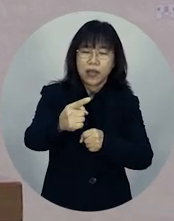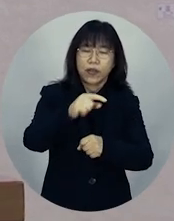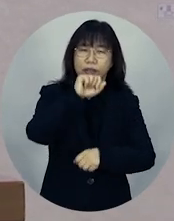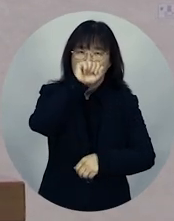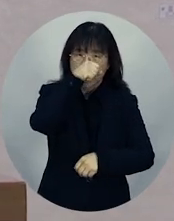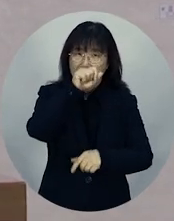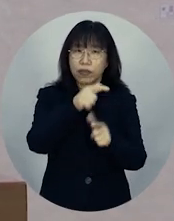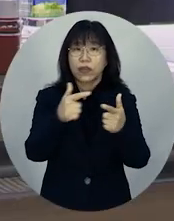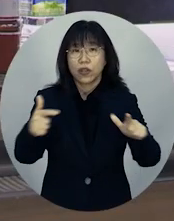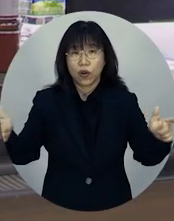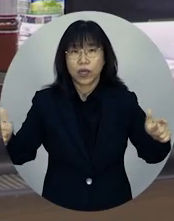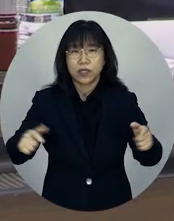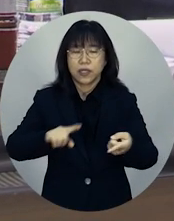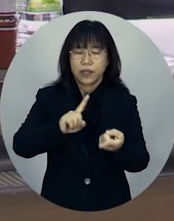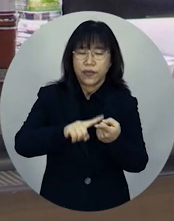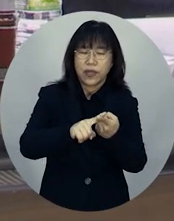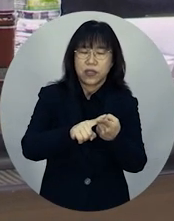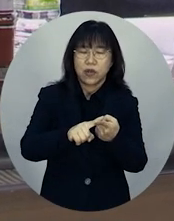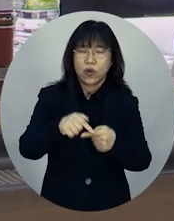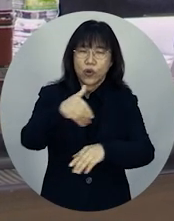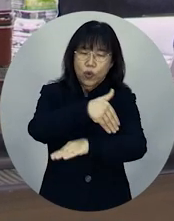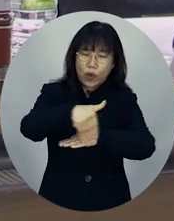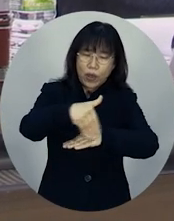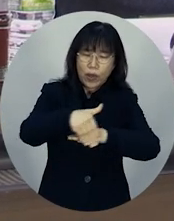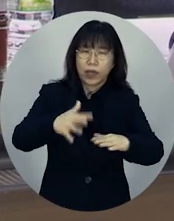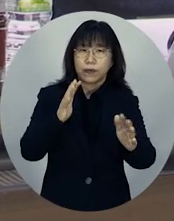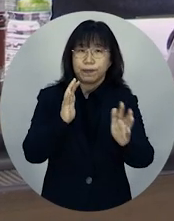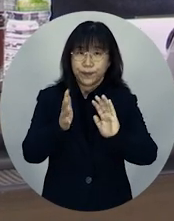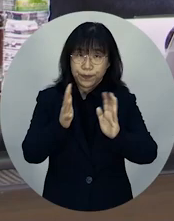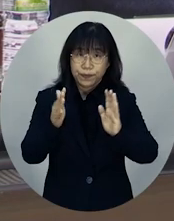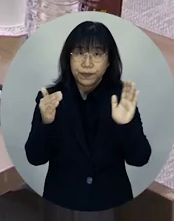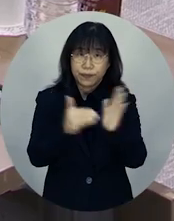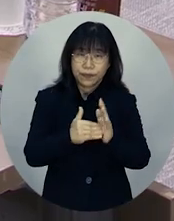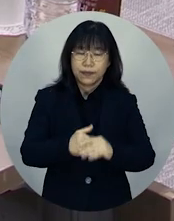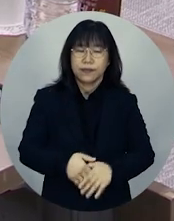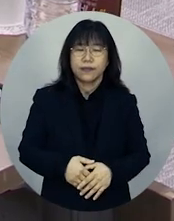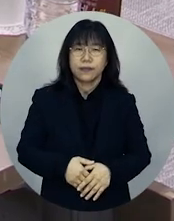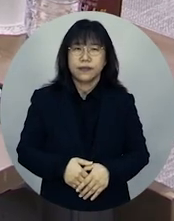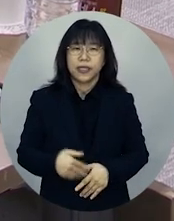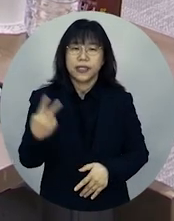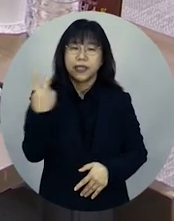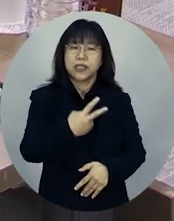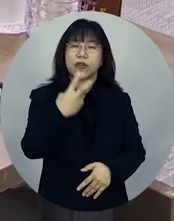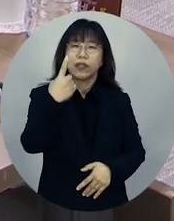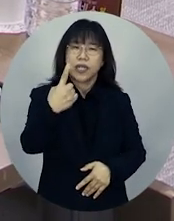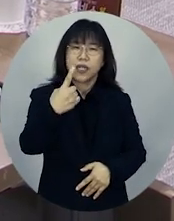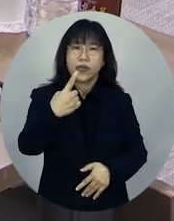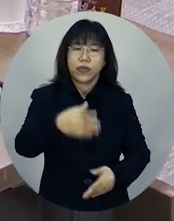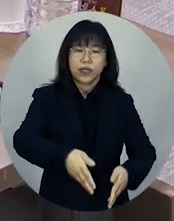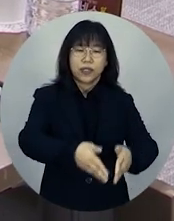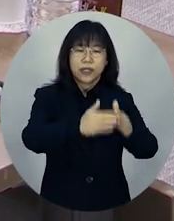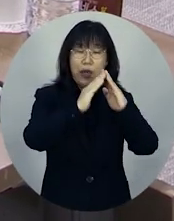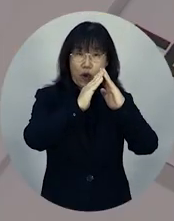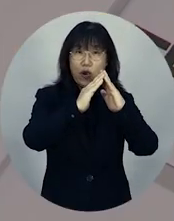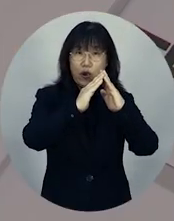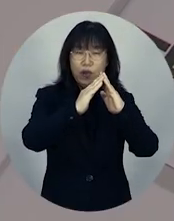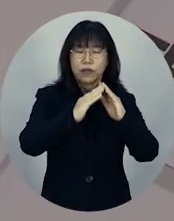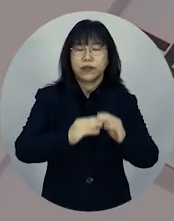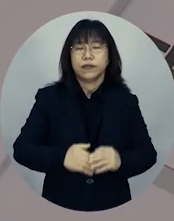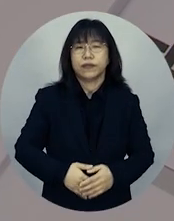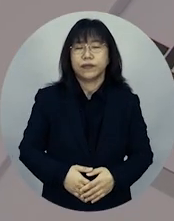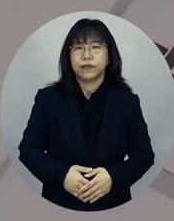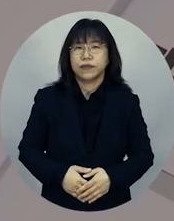사업 계획과 예산안 및 장학생 선발 계획안 심의의 건 등이 논의됐습니다. 지난 2001년